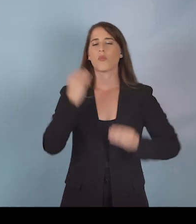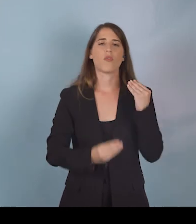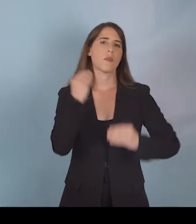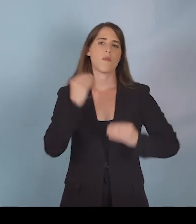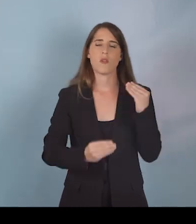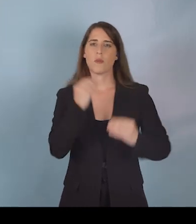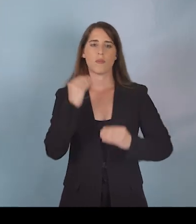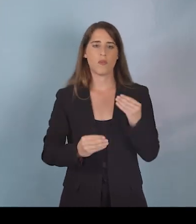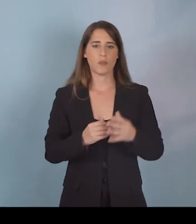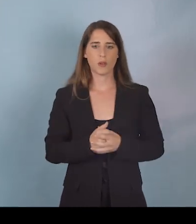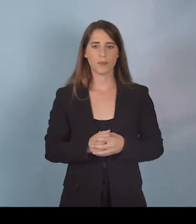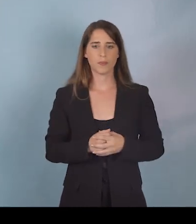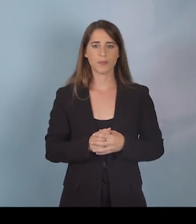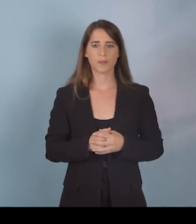άσυλο.